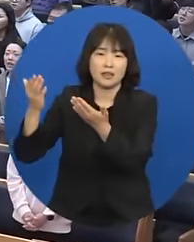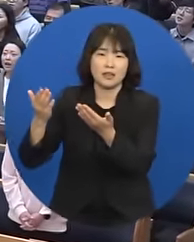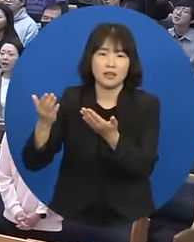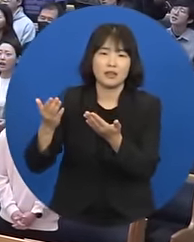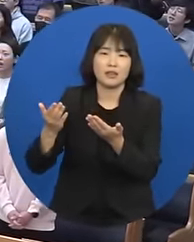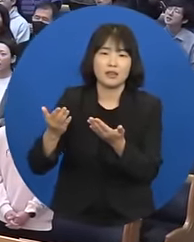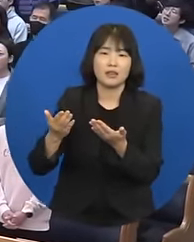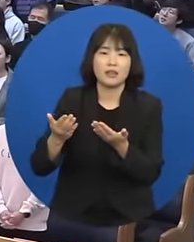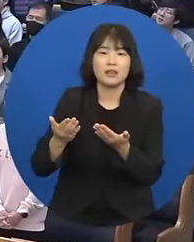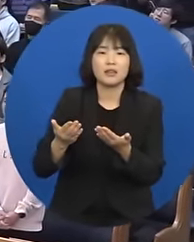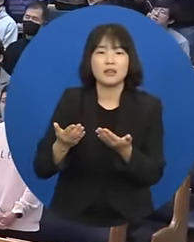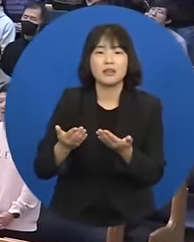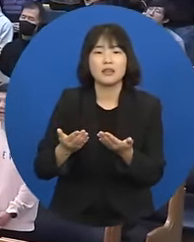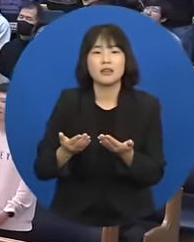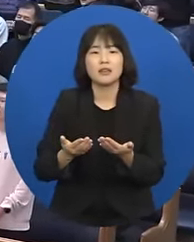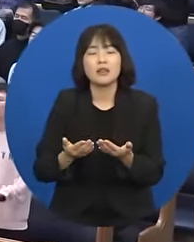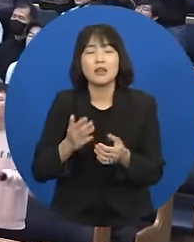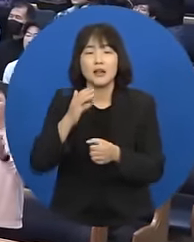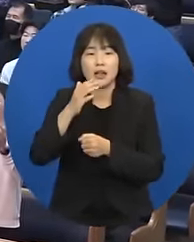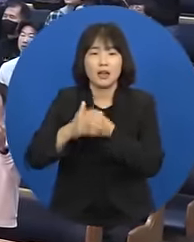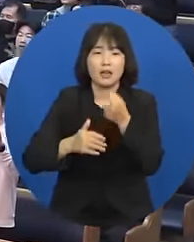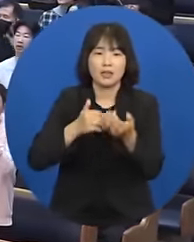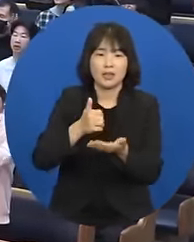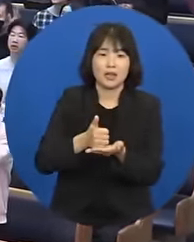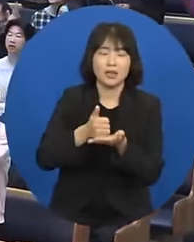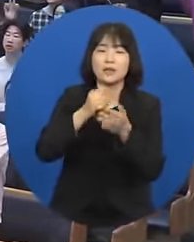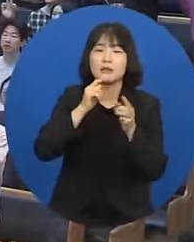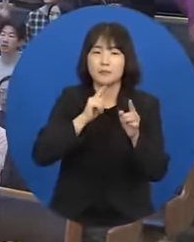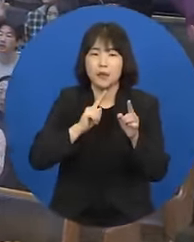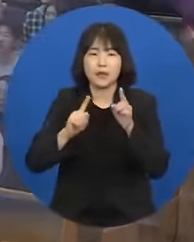말씀하시네. 하나님 말씀 두 손 들고 찬양합니다.